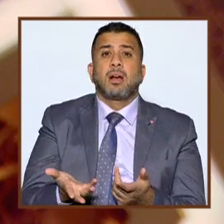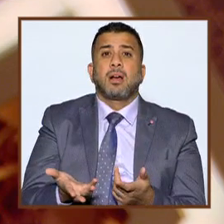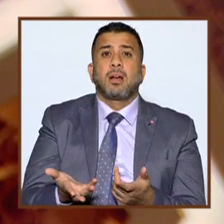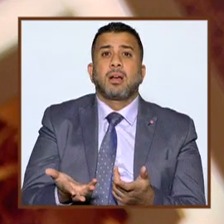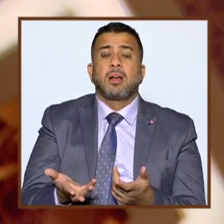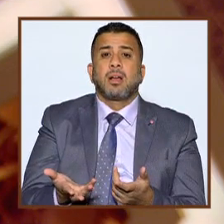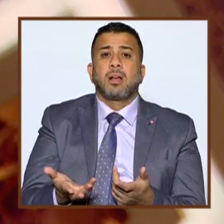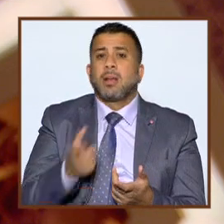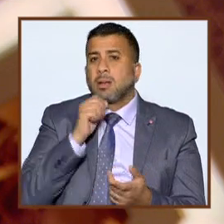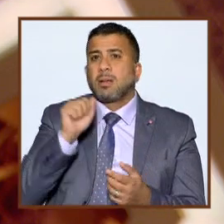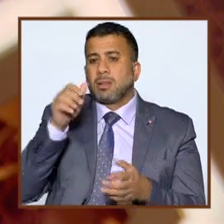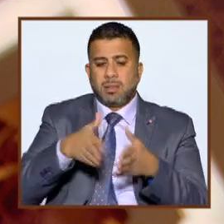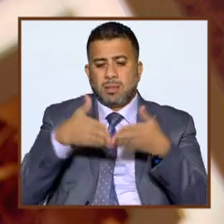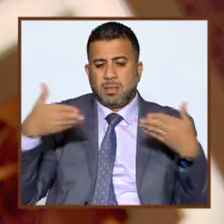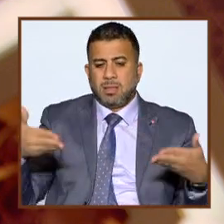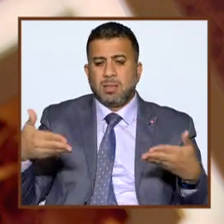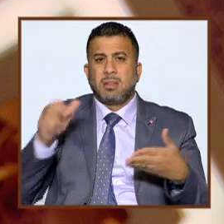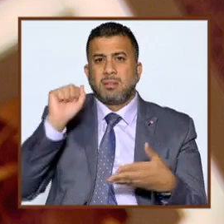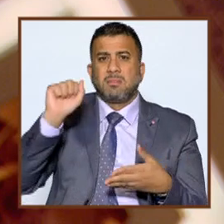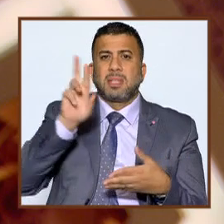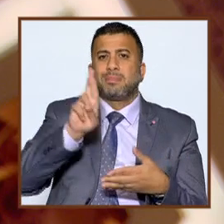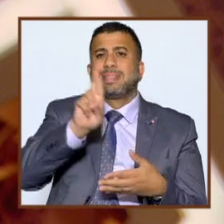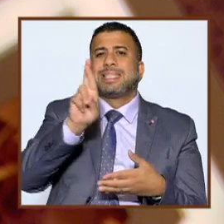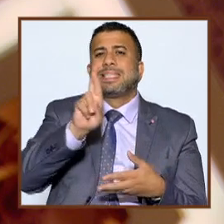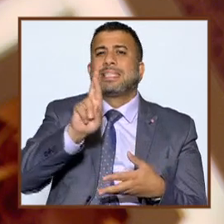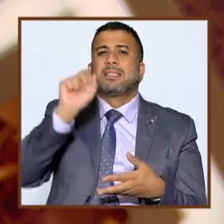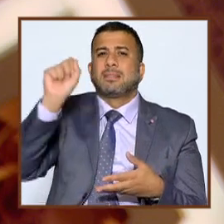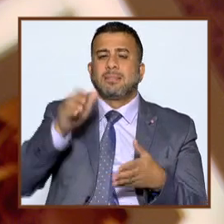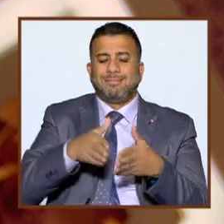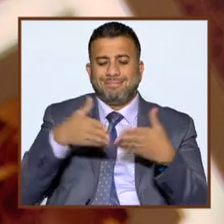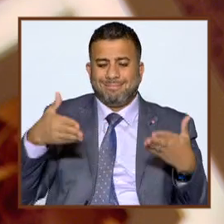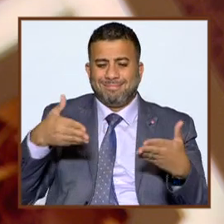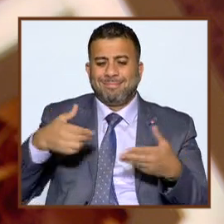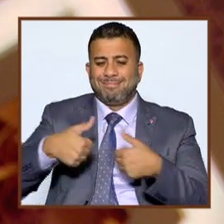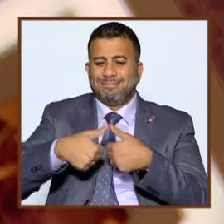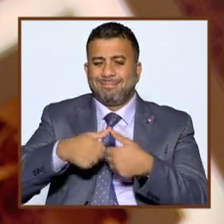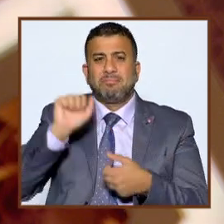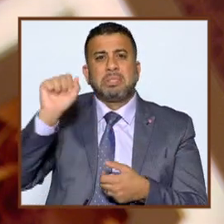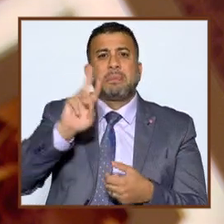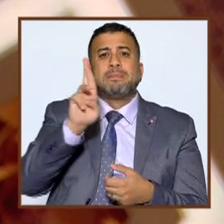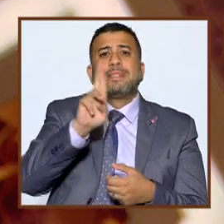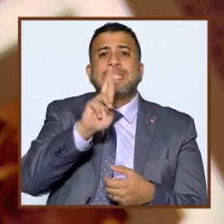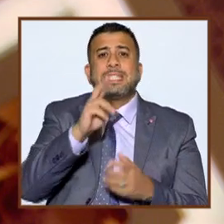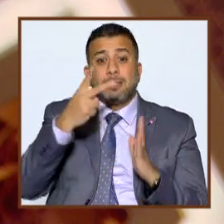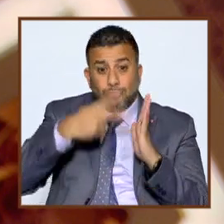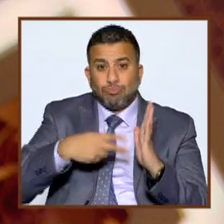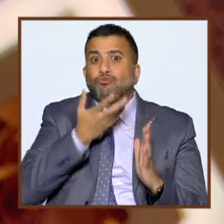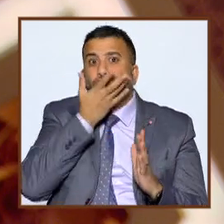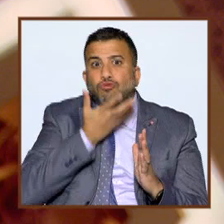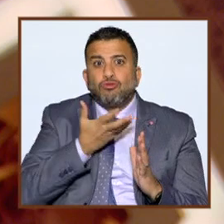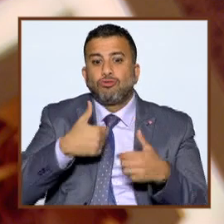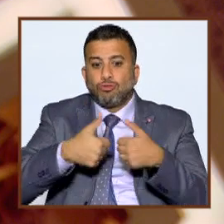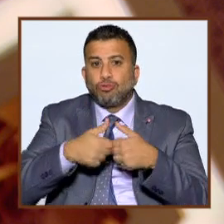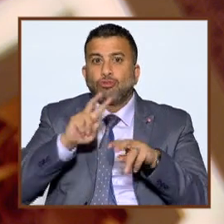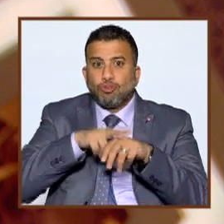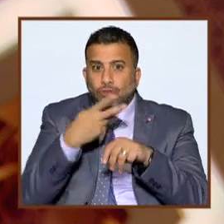زواجها بالسجل المدني عندهم هنيك يعني بطريقتهم هن. الله المستعان. طيب أبشر يا فيصل. إيه. أبشر، تسمعين الجواب إن شاء الله. مرحبا